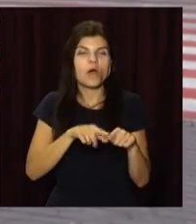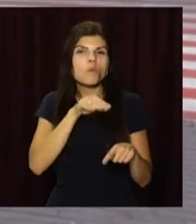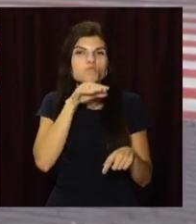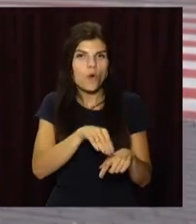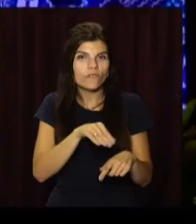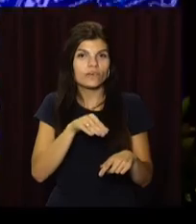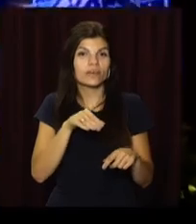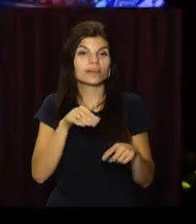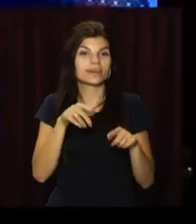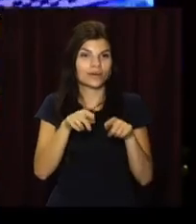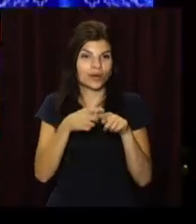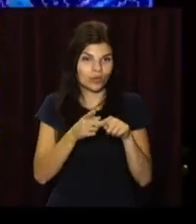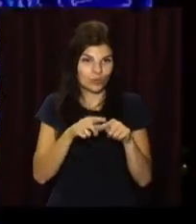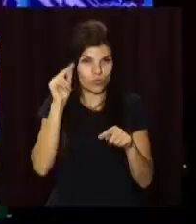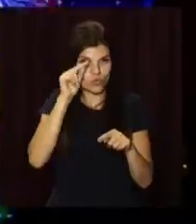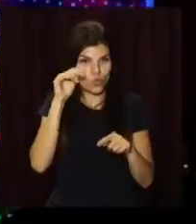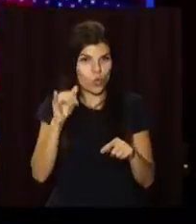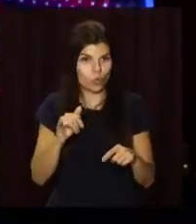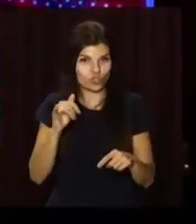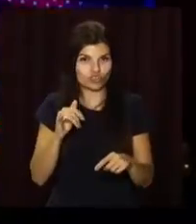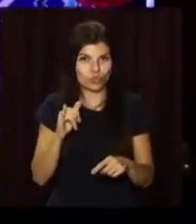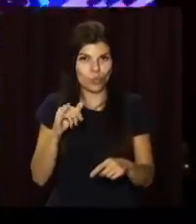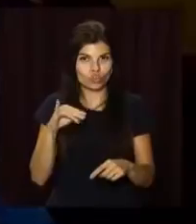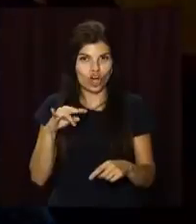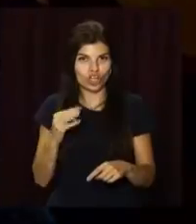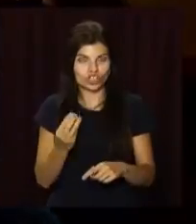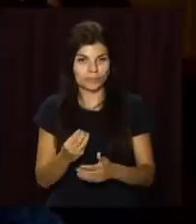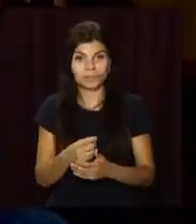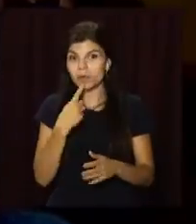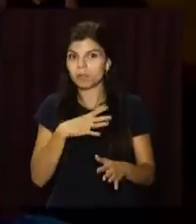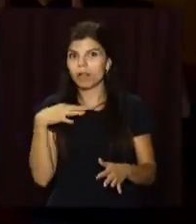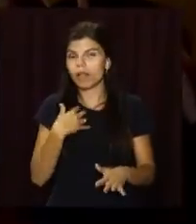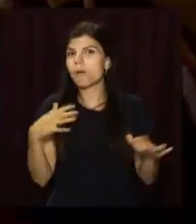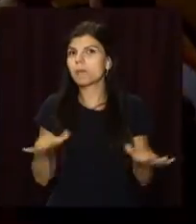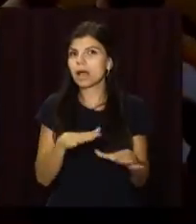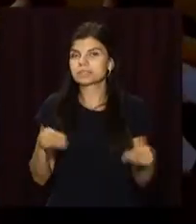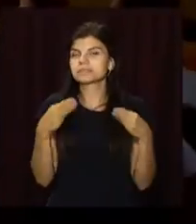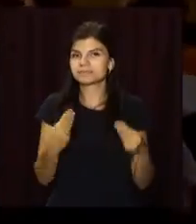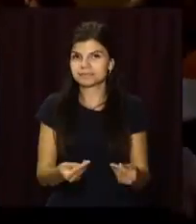професіональному училищі. Казахи вразили і знанням українських пісень.